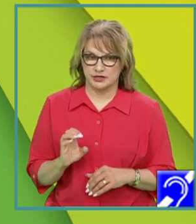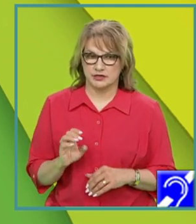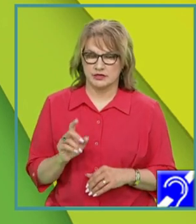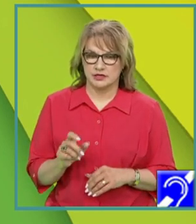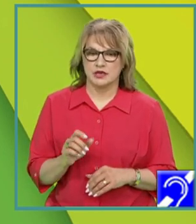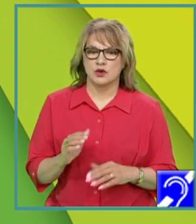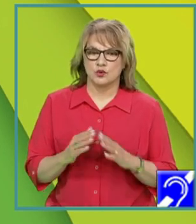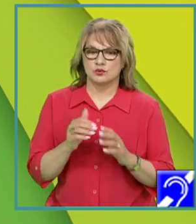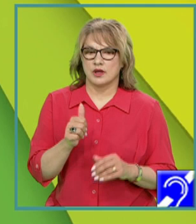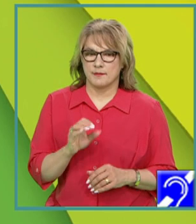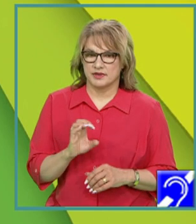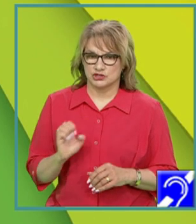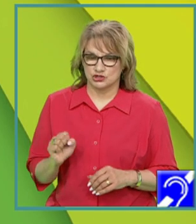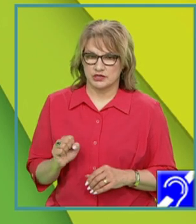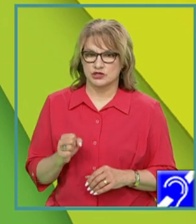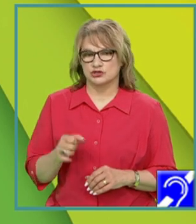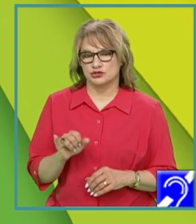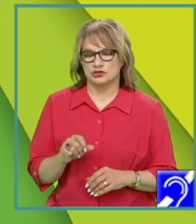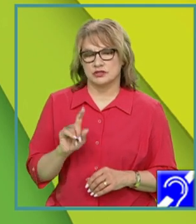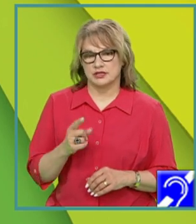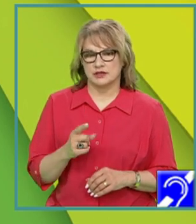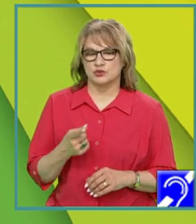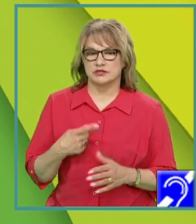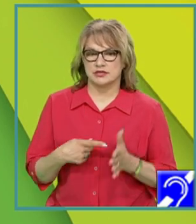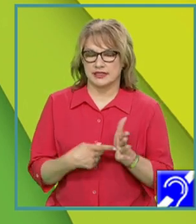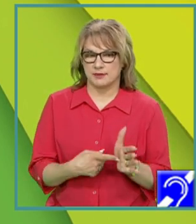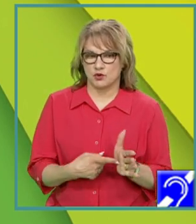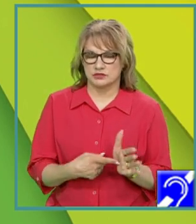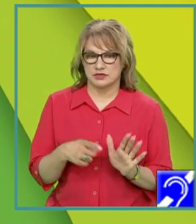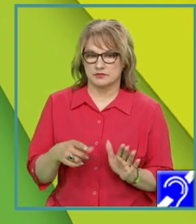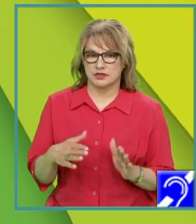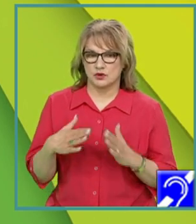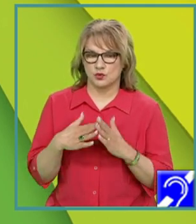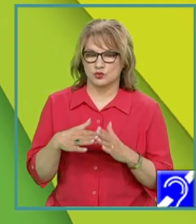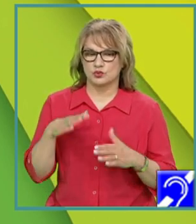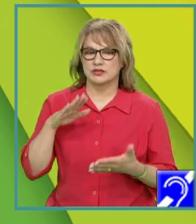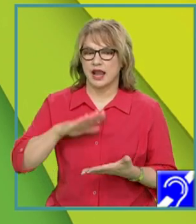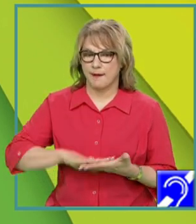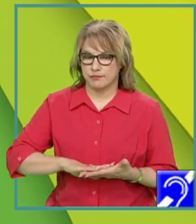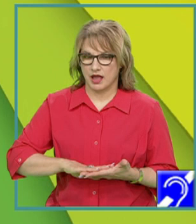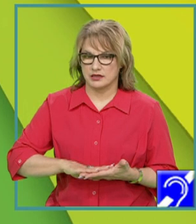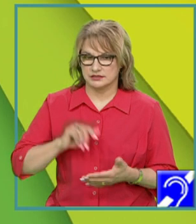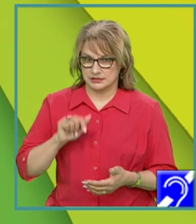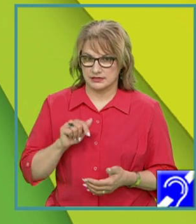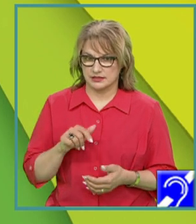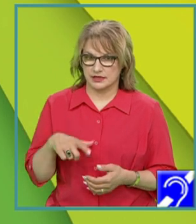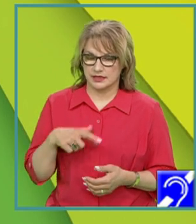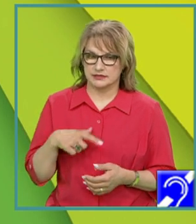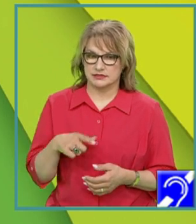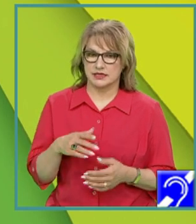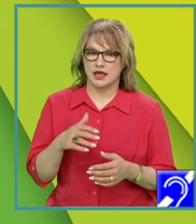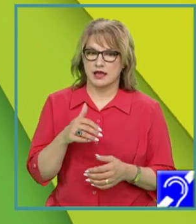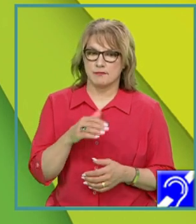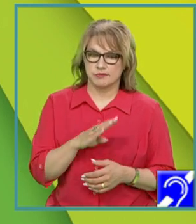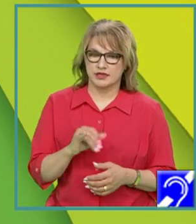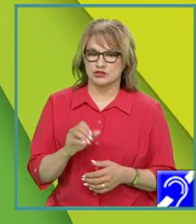congruente A B C și trebuie să demonstrăm că unghiurile de la bază adică unghiul